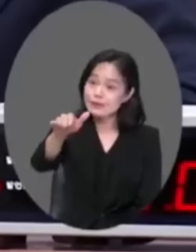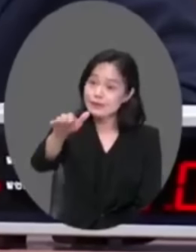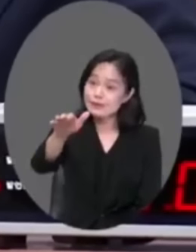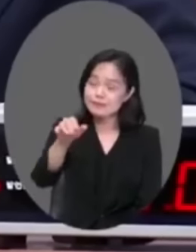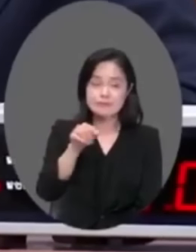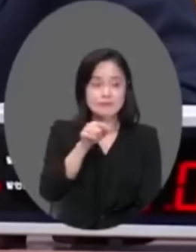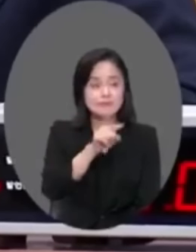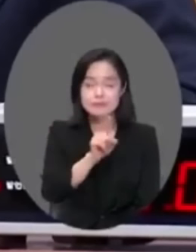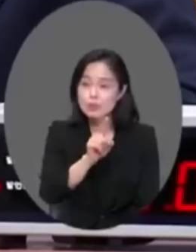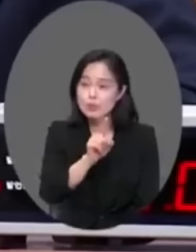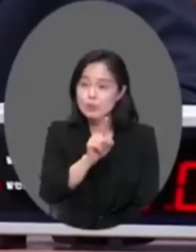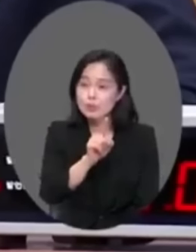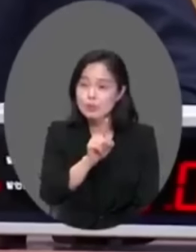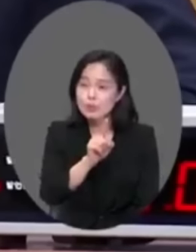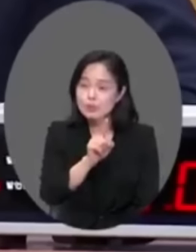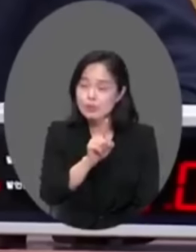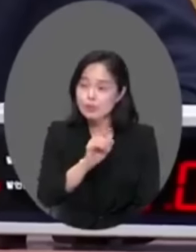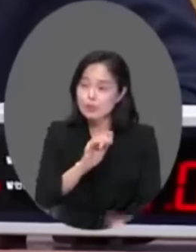아